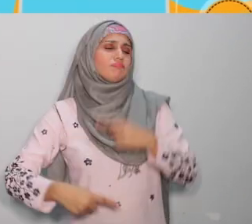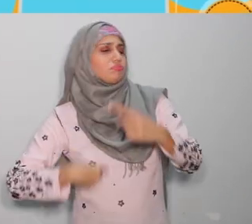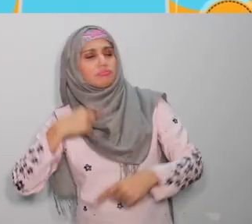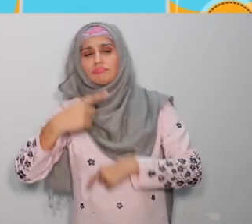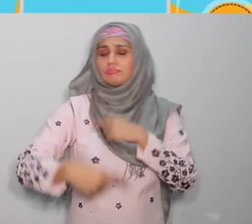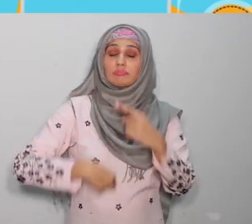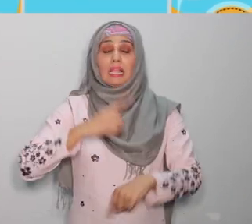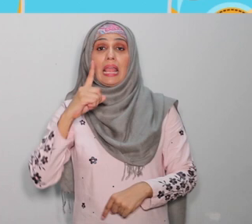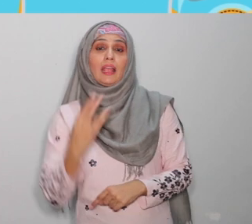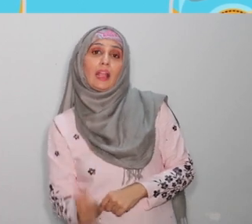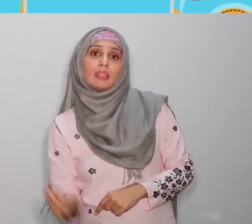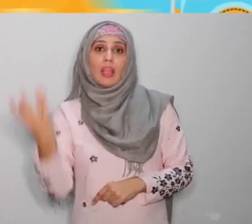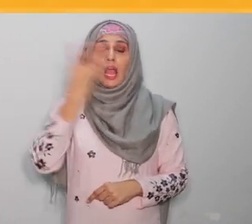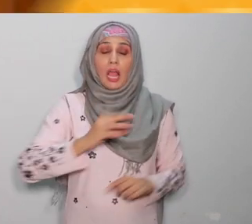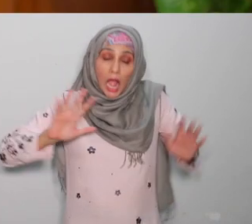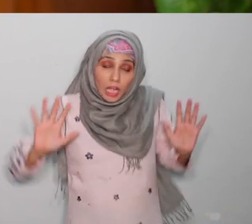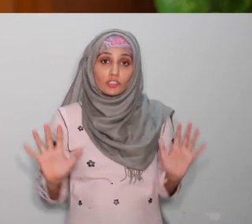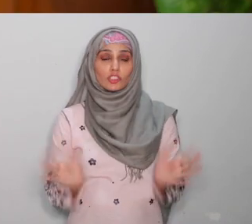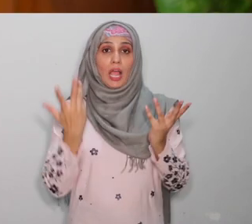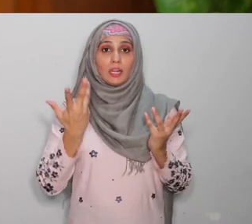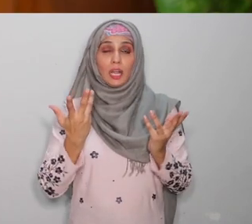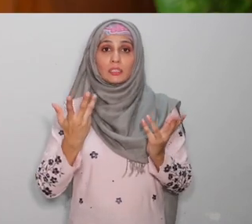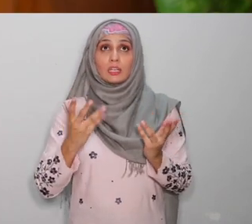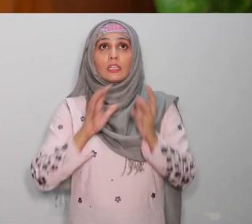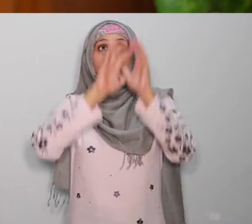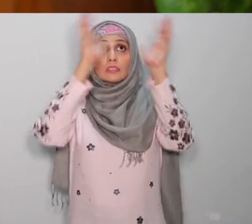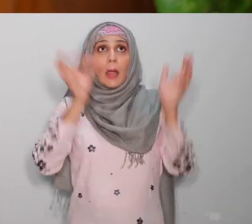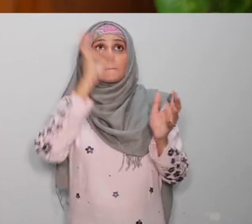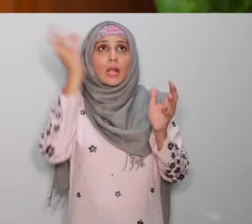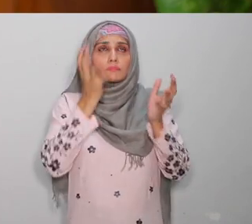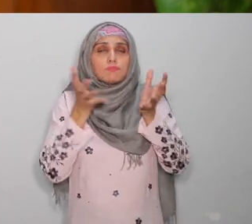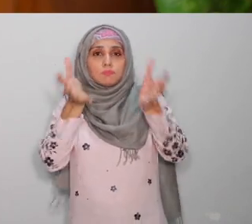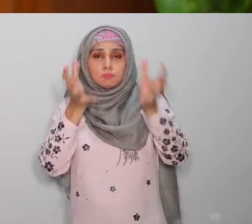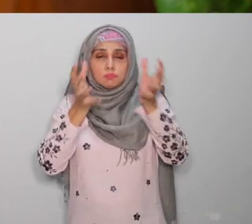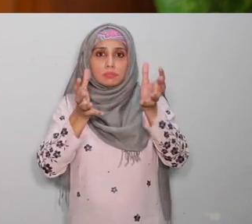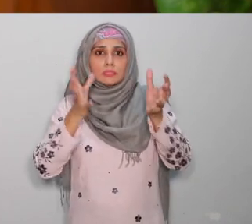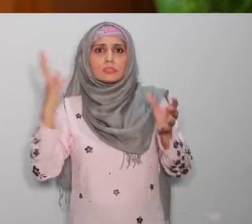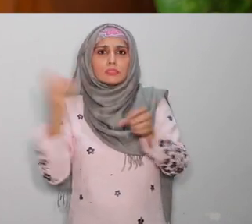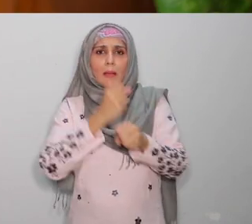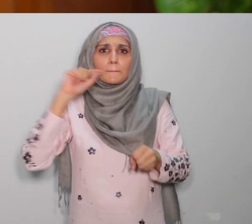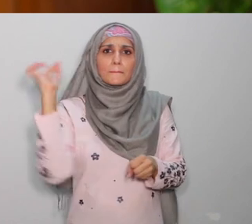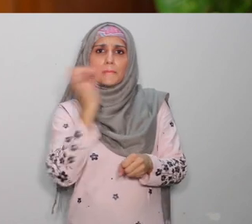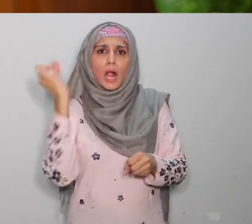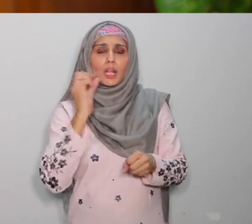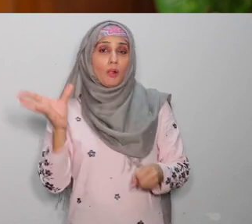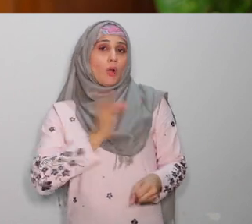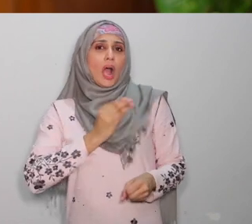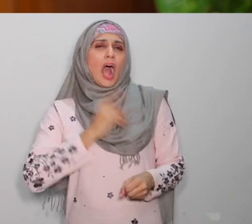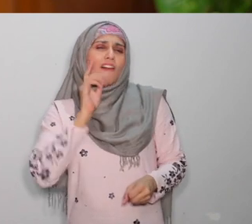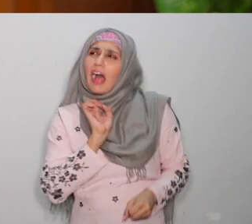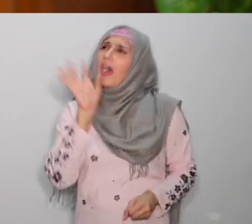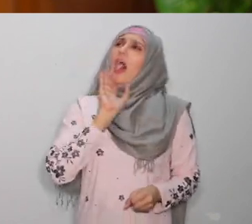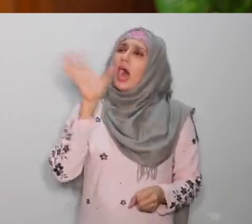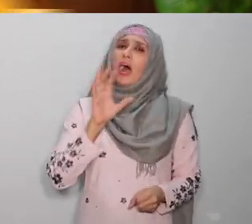ही गुजर रही थी कि एक दिन अचानक से सिलसिला घबरा